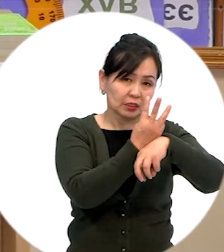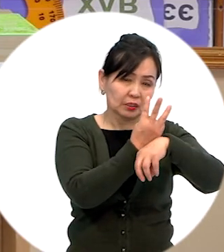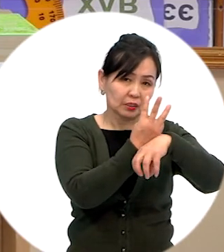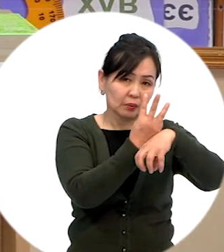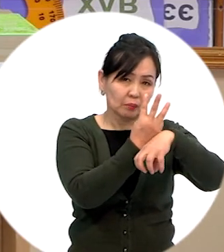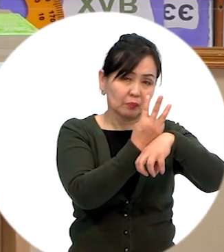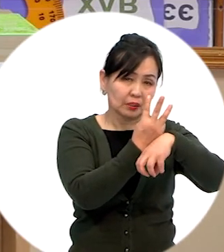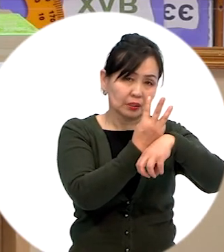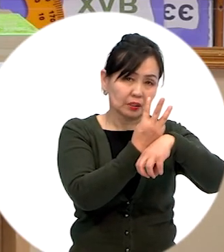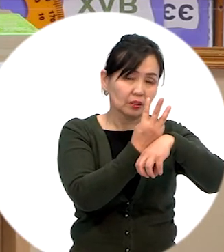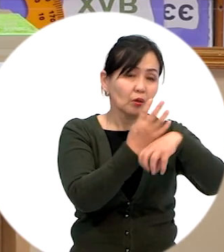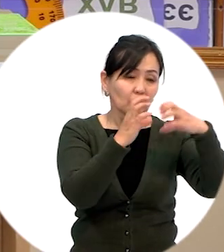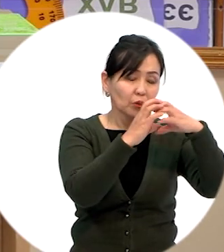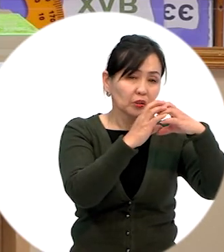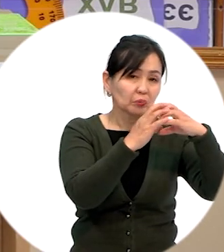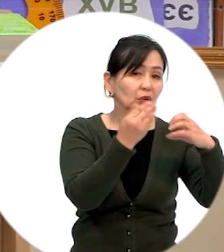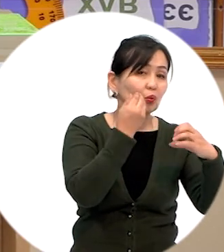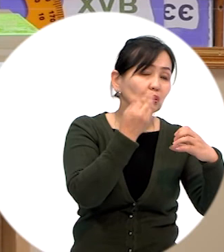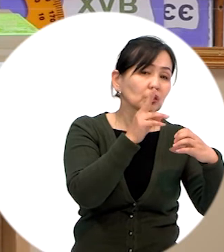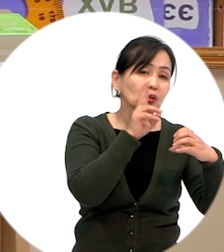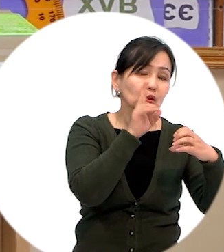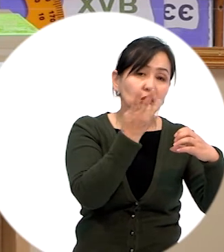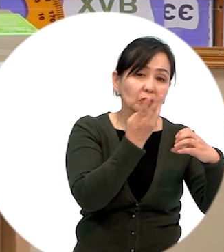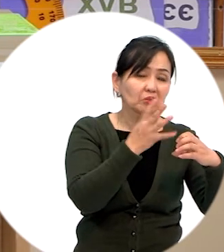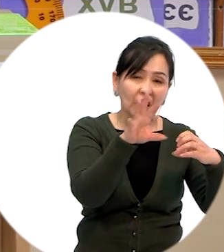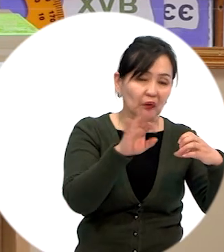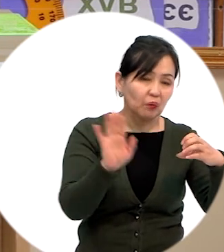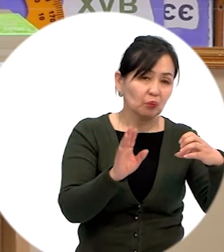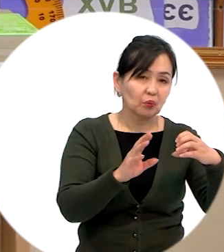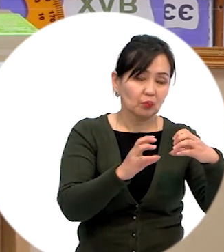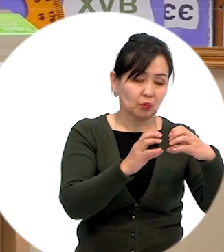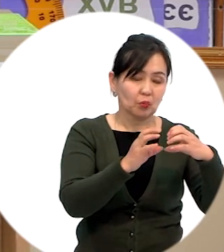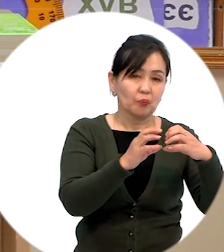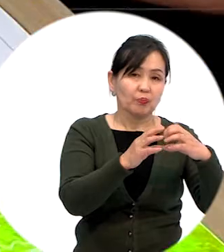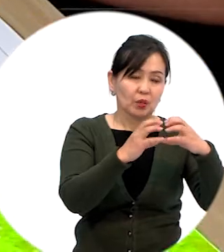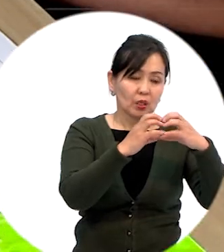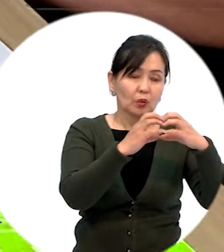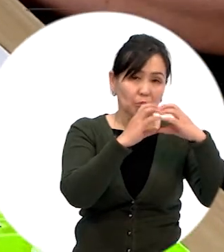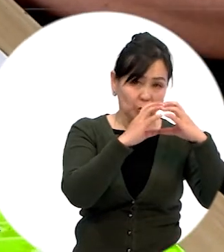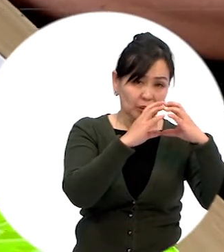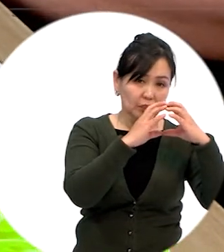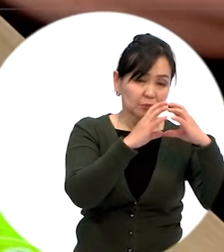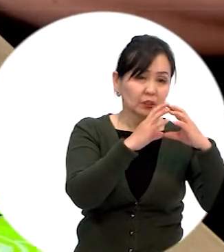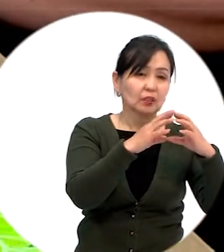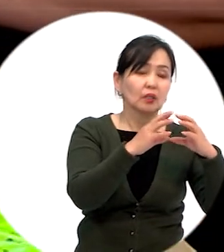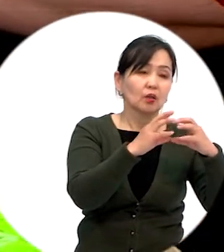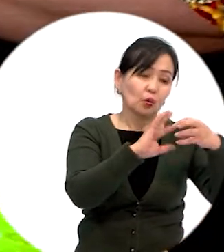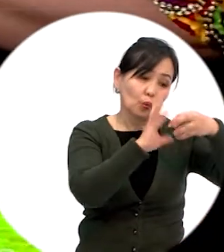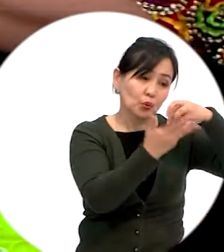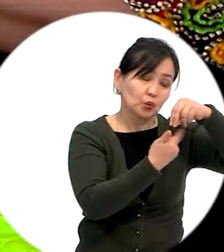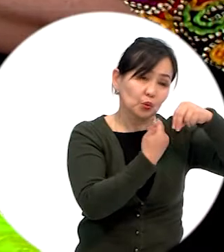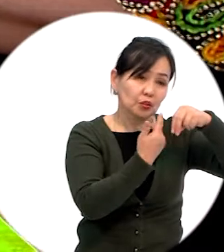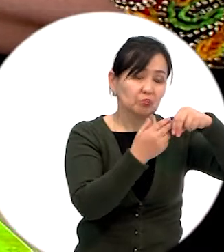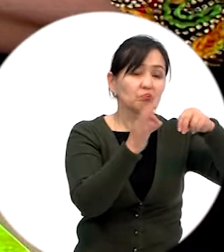манжин бөөрөнхий мөртлөө хүнсний ногоо учраас авсангүй багшна. За бөөрөнхий хэлбэртэй мөртлөө жимс усан үзэм мөн